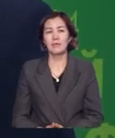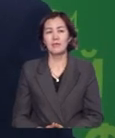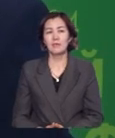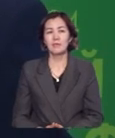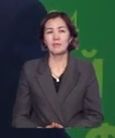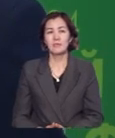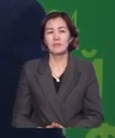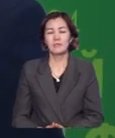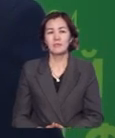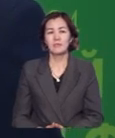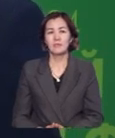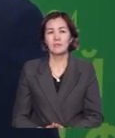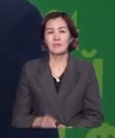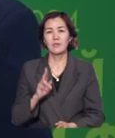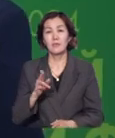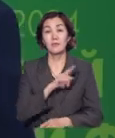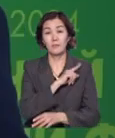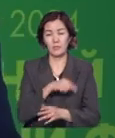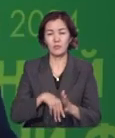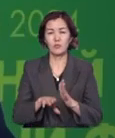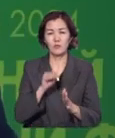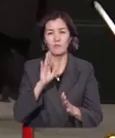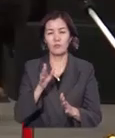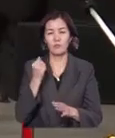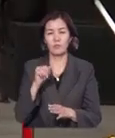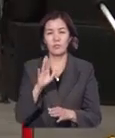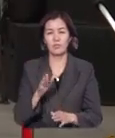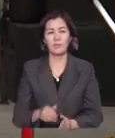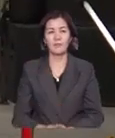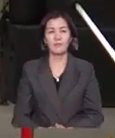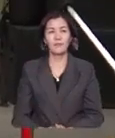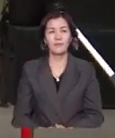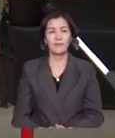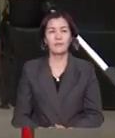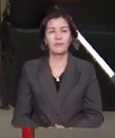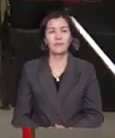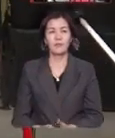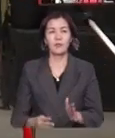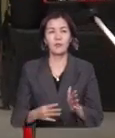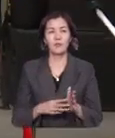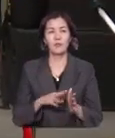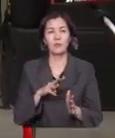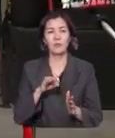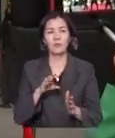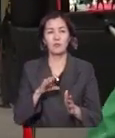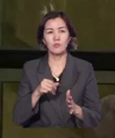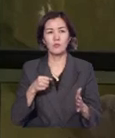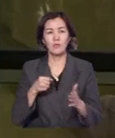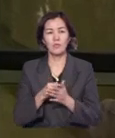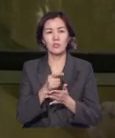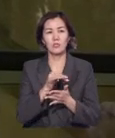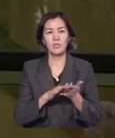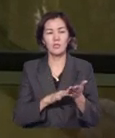деген болмайды деп ойлаймын. Кім мықты, кіл мықтың ішінен сол алады шығар. Айта кетсек, аталмыш форум 9-шы маусымға дейін өз жалғасын табады.